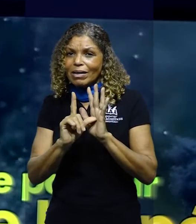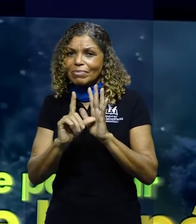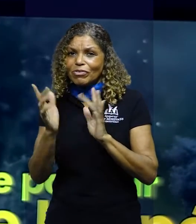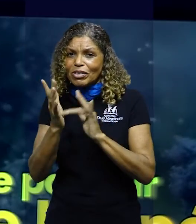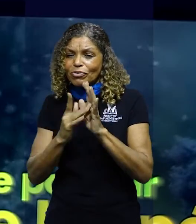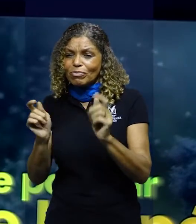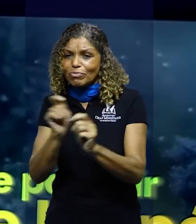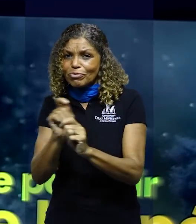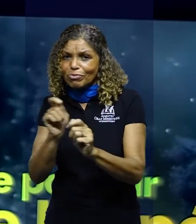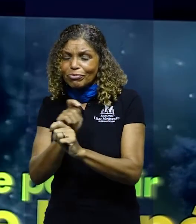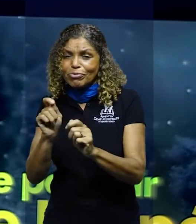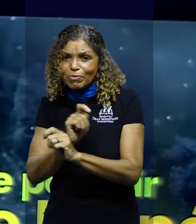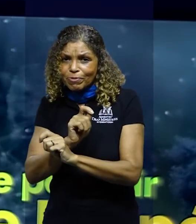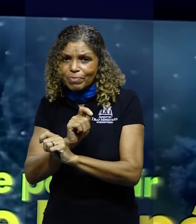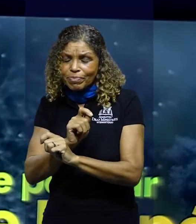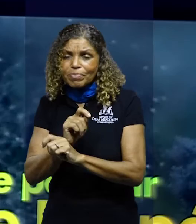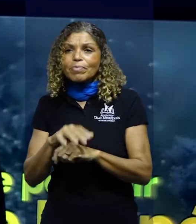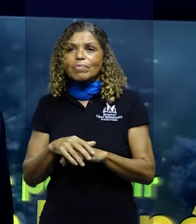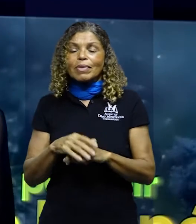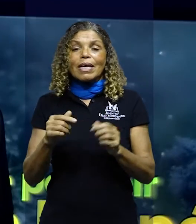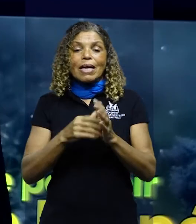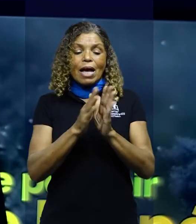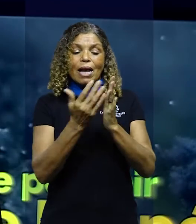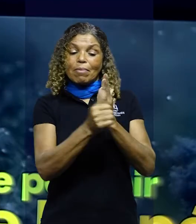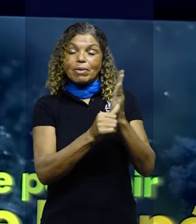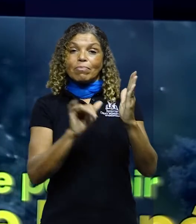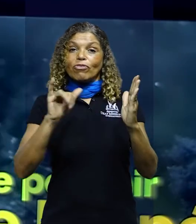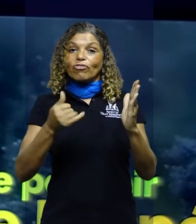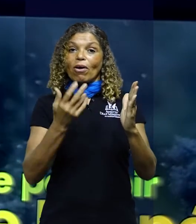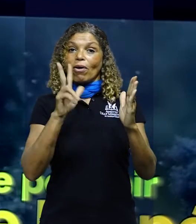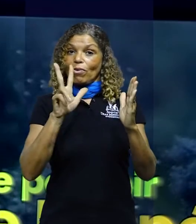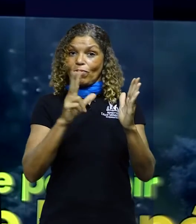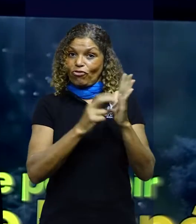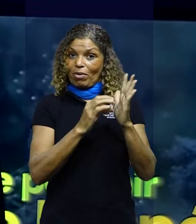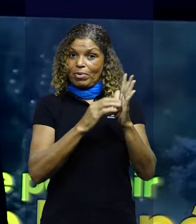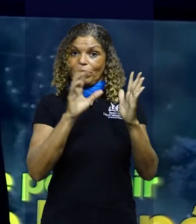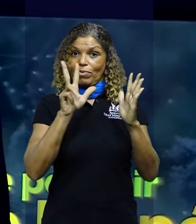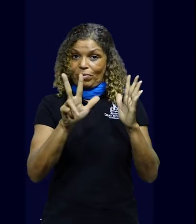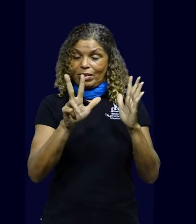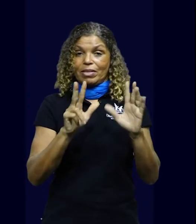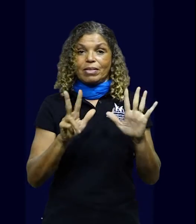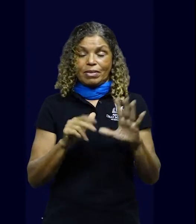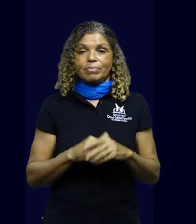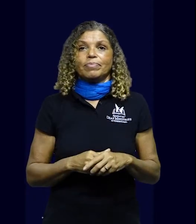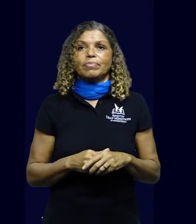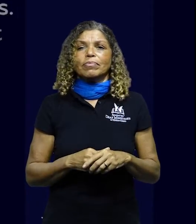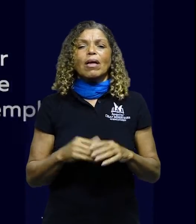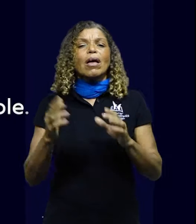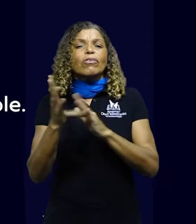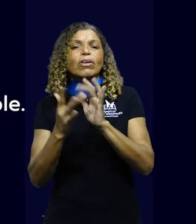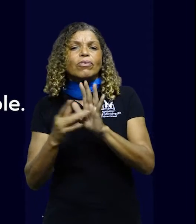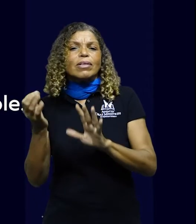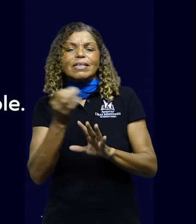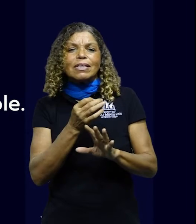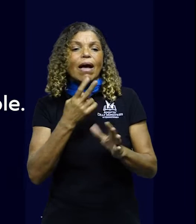8, nous avons le récit de cette rencontre, de ce partage. Jean 8 au verset 58 et 59.